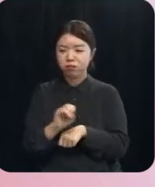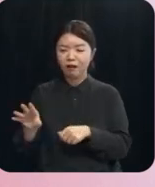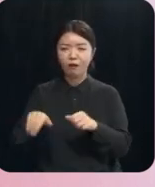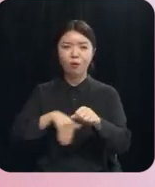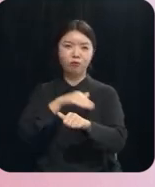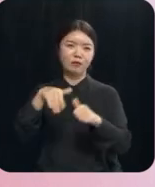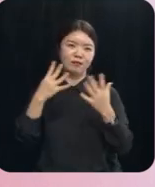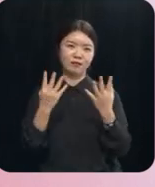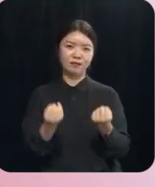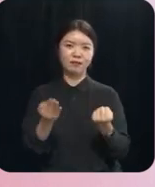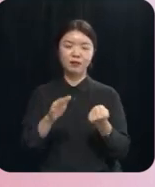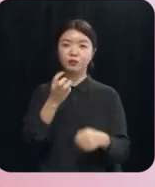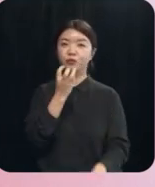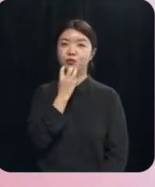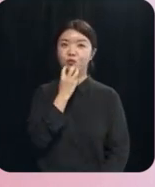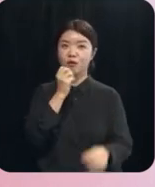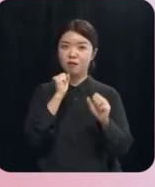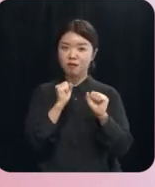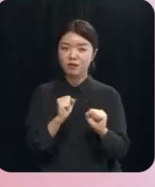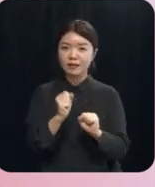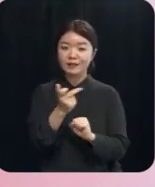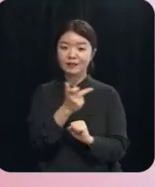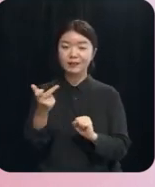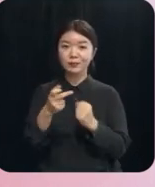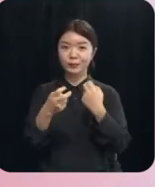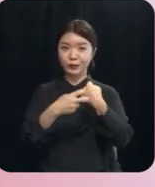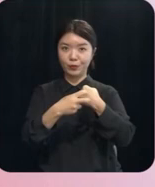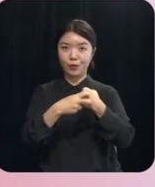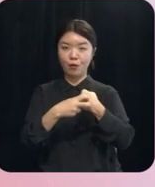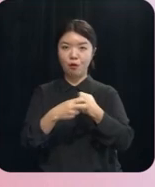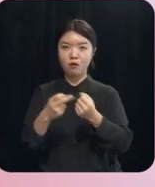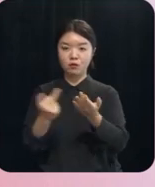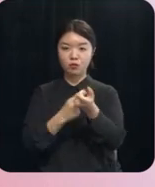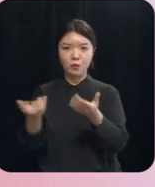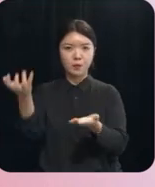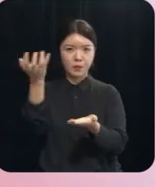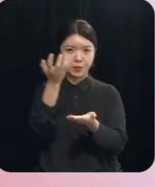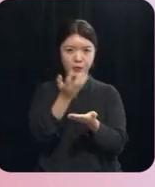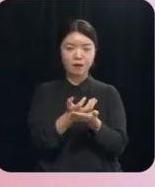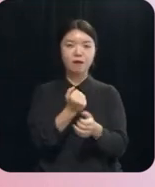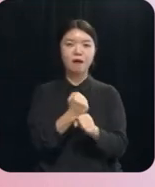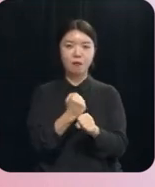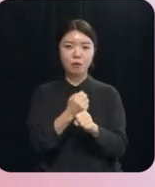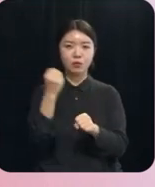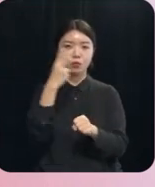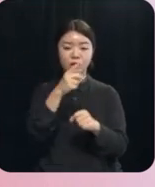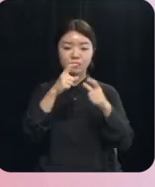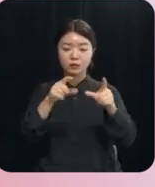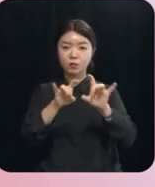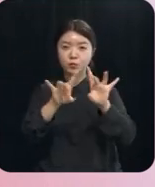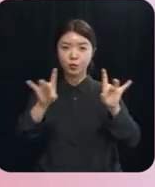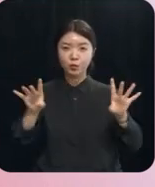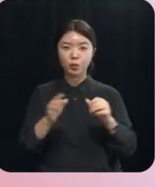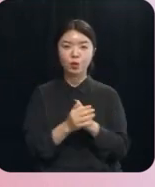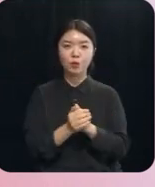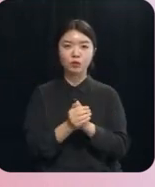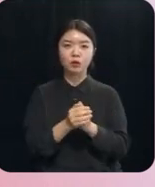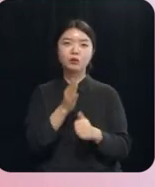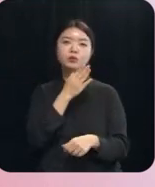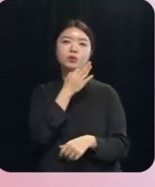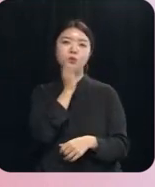저는 서울에 있는 주요 대형병원을 유치하여서 그리고 지역별로